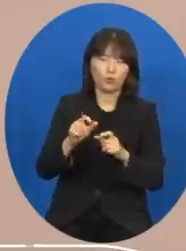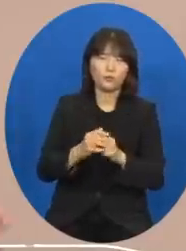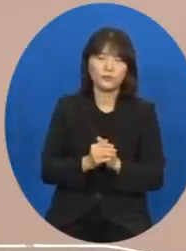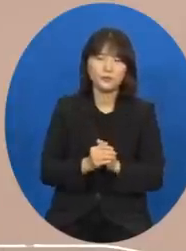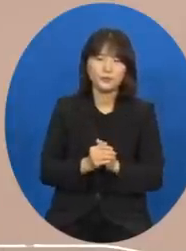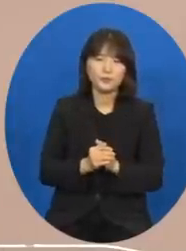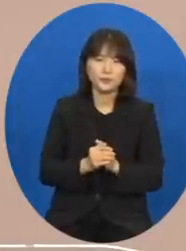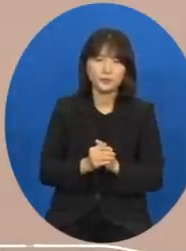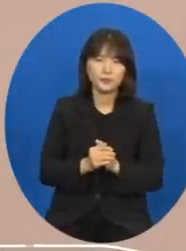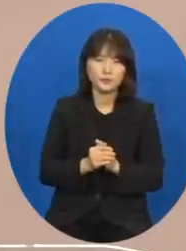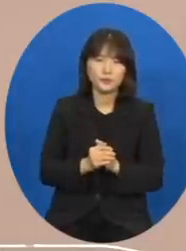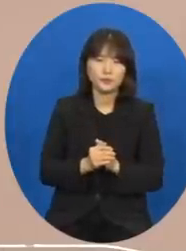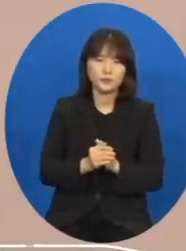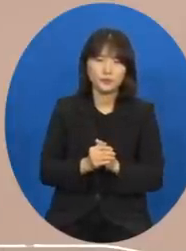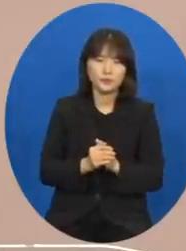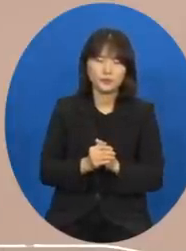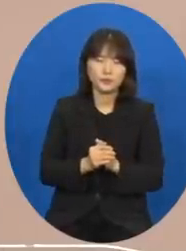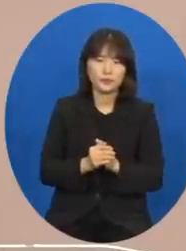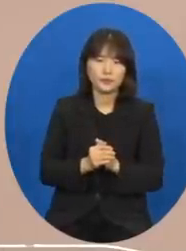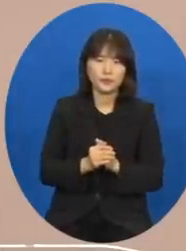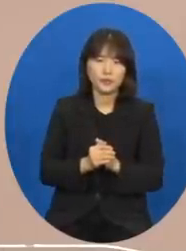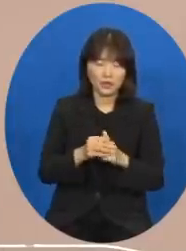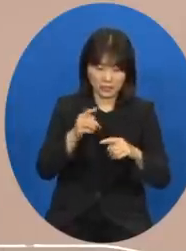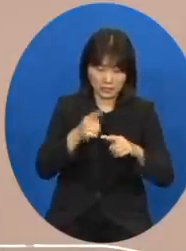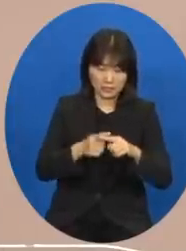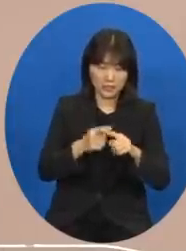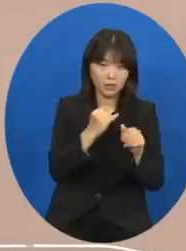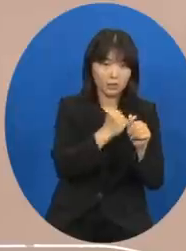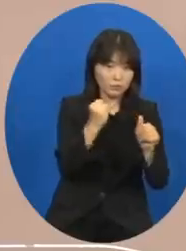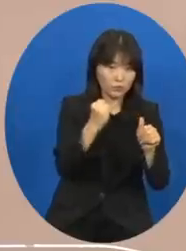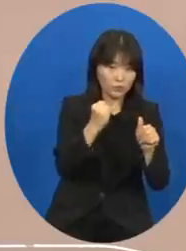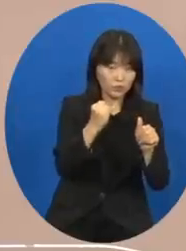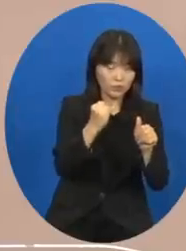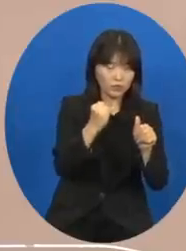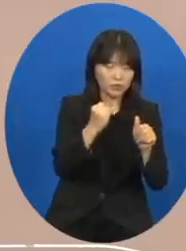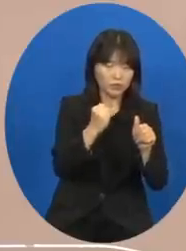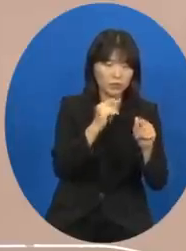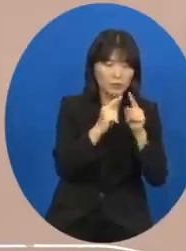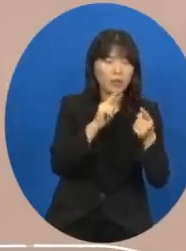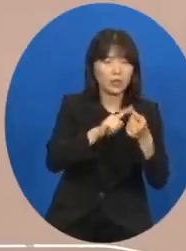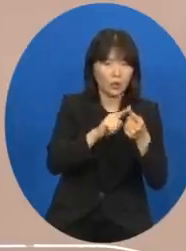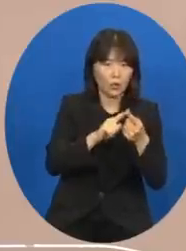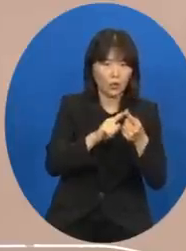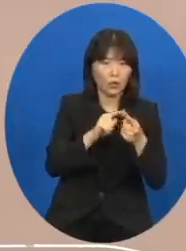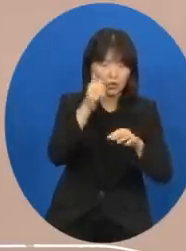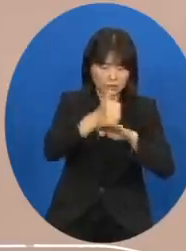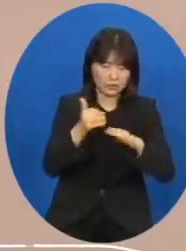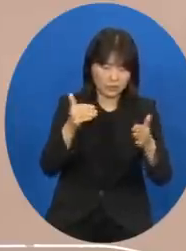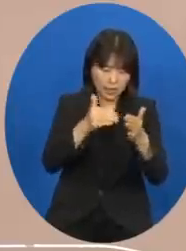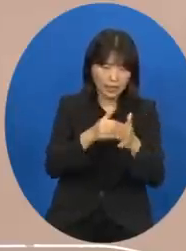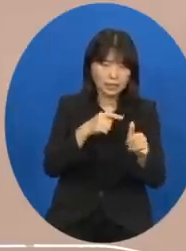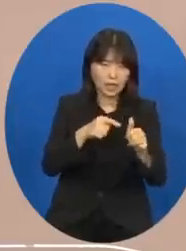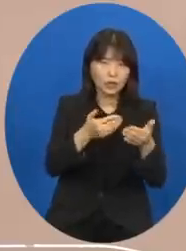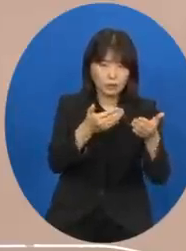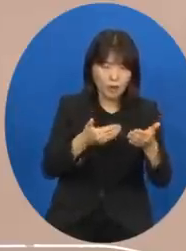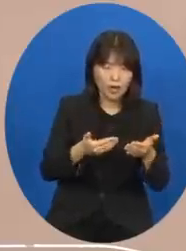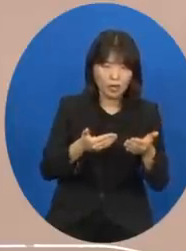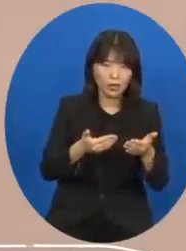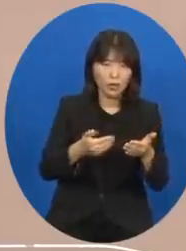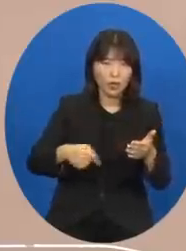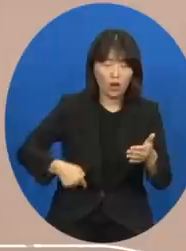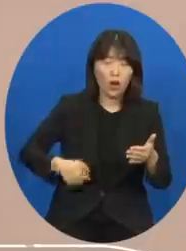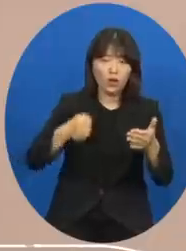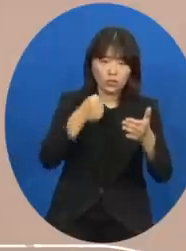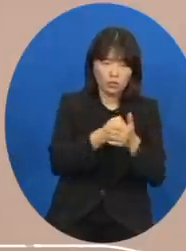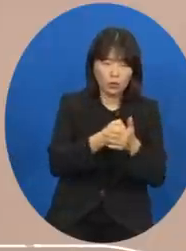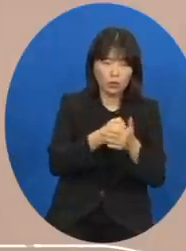그러다가 아내 따라 끝까지 양육받기로 하고 그리고는 세례를 받은